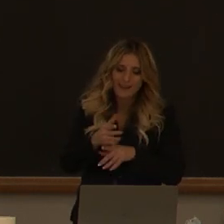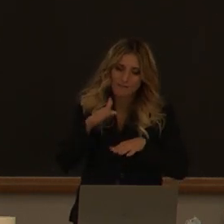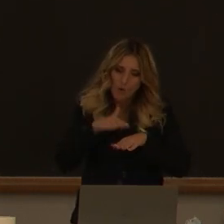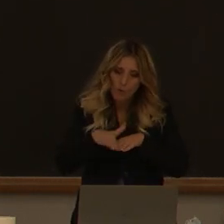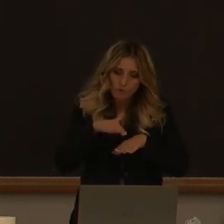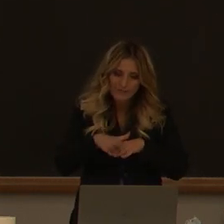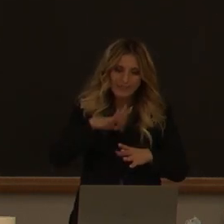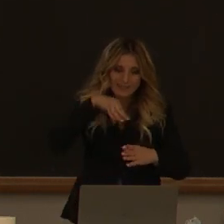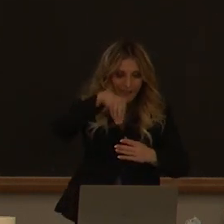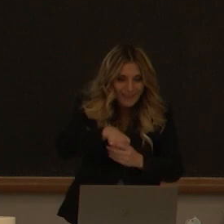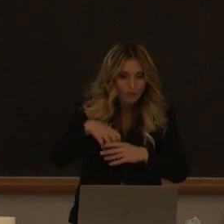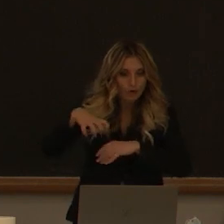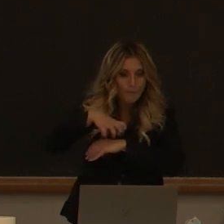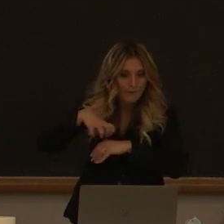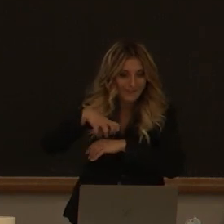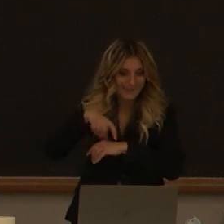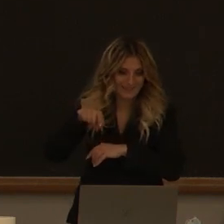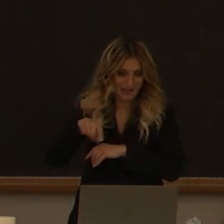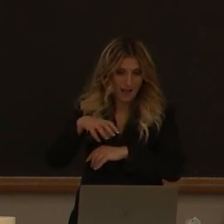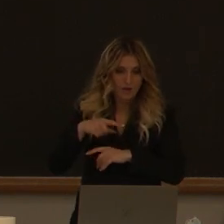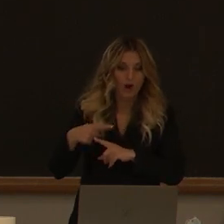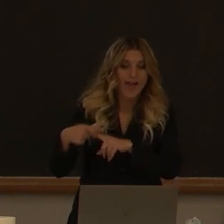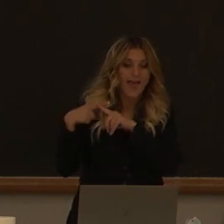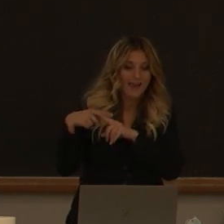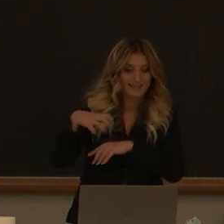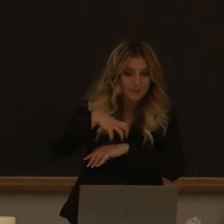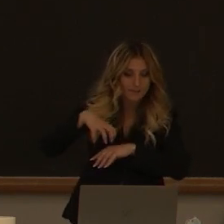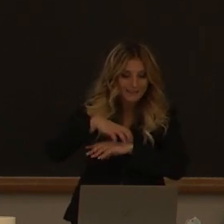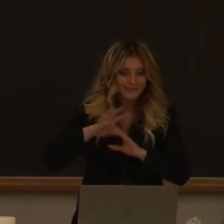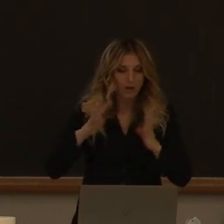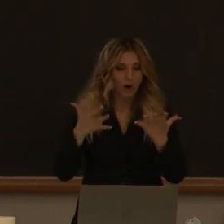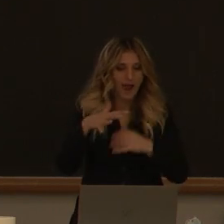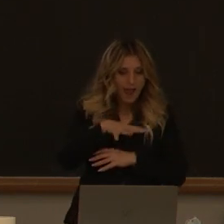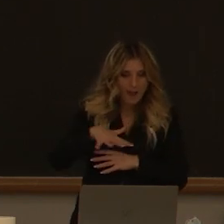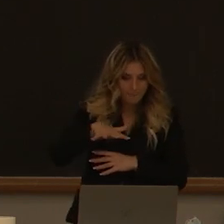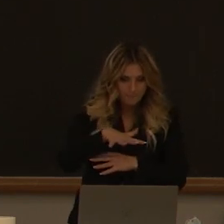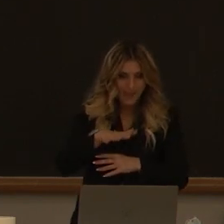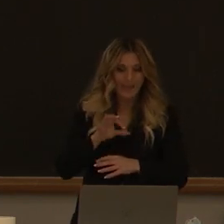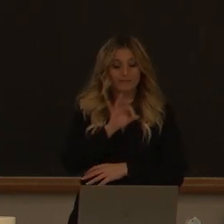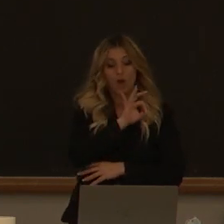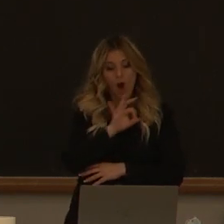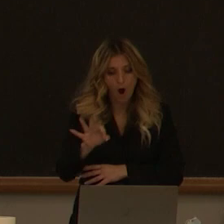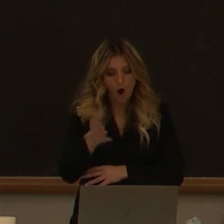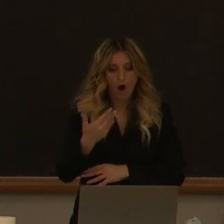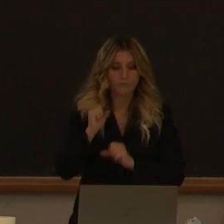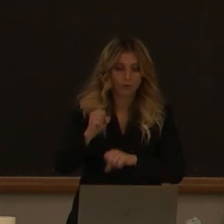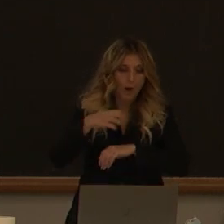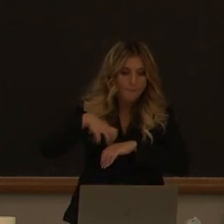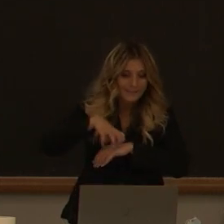dei ministeri, soprattutto il ministero, l'ex ministero dell'ambiente, adesso transizione ecologica, oppure, diciamo, il